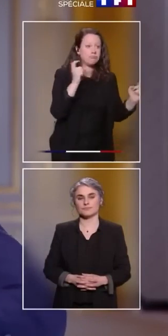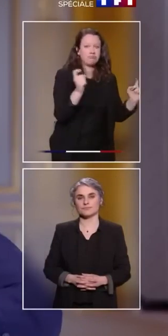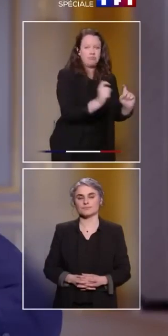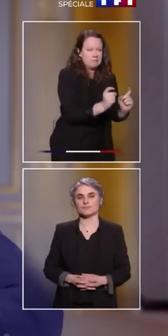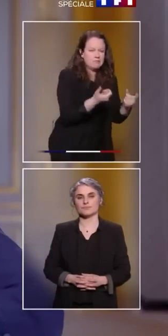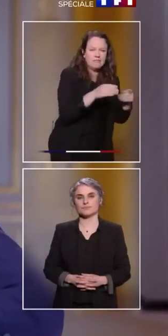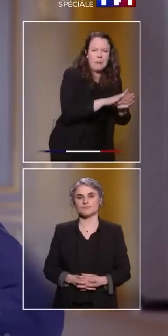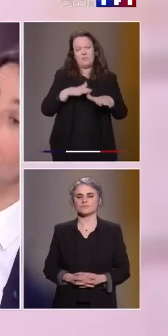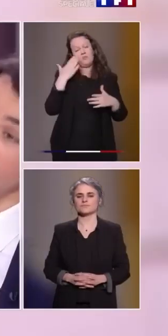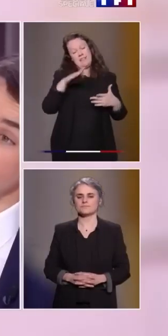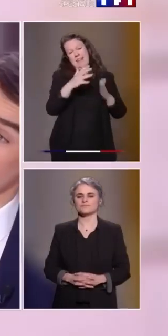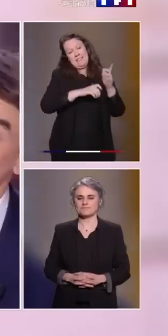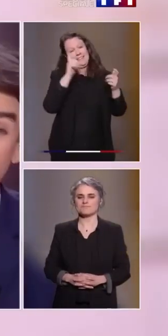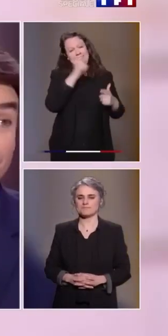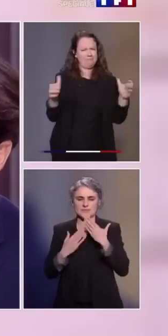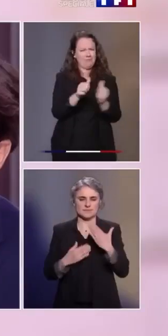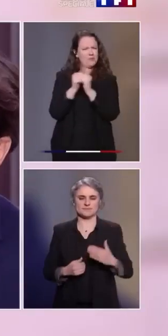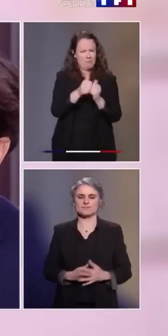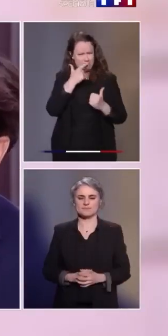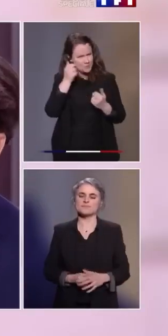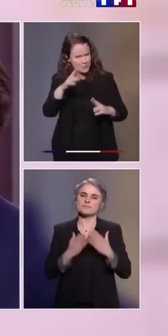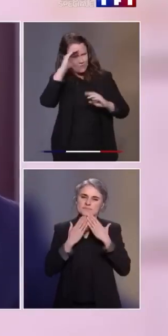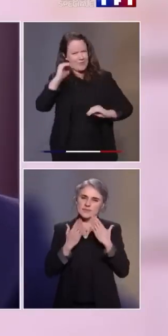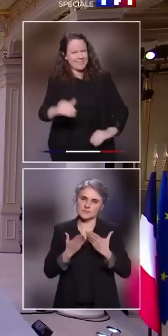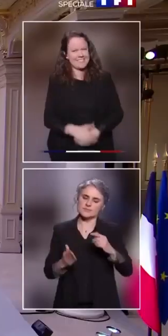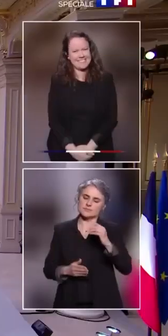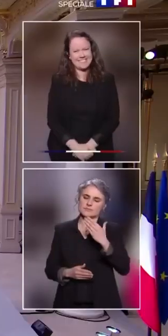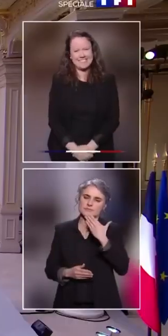des classes ou des établissements. Merci, Monsieur le Président. Merci, Monsieur le Président. Merci à vous.